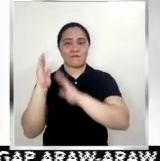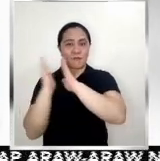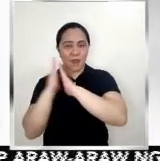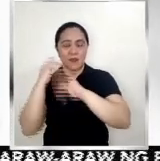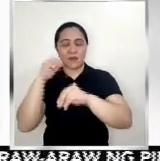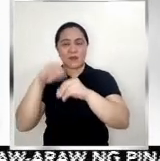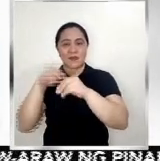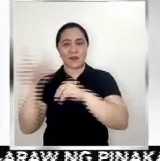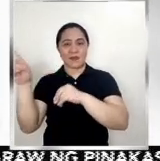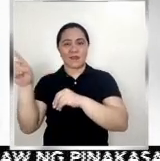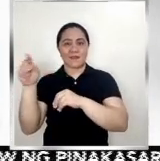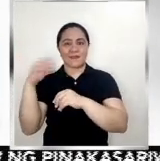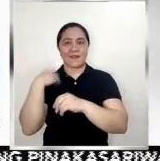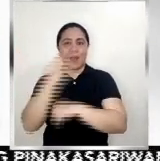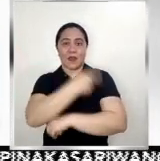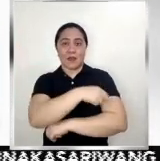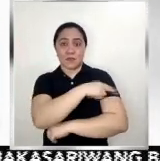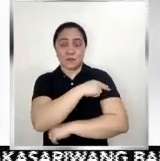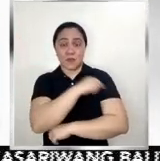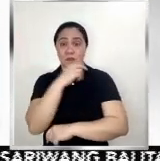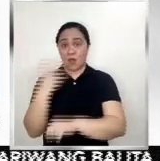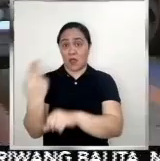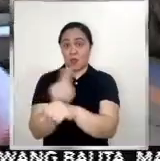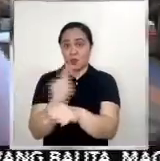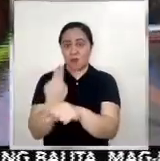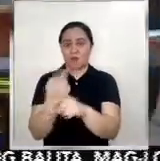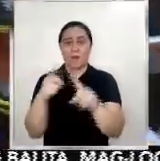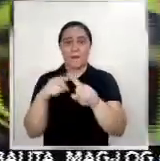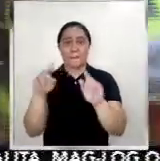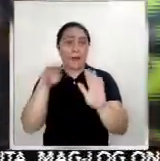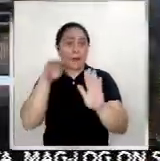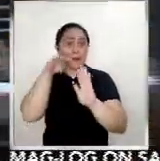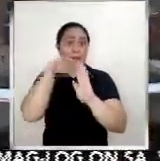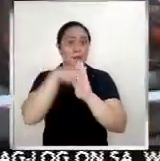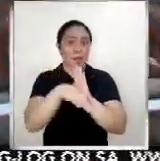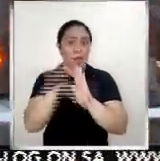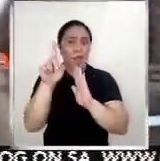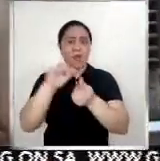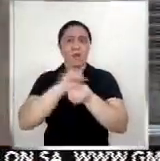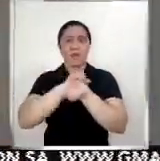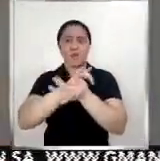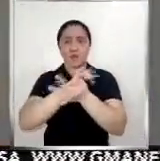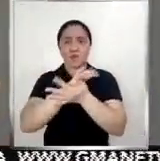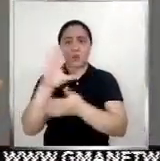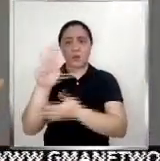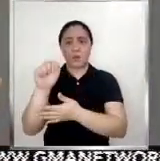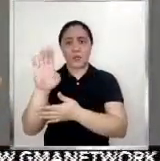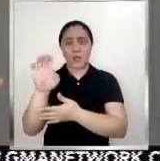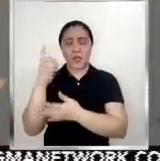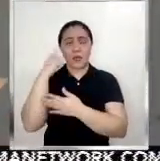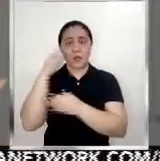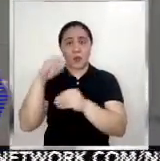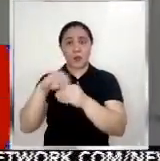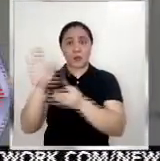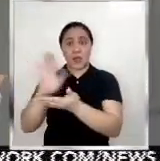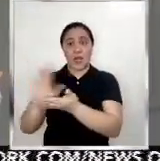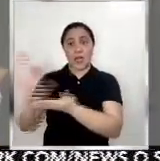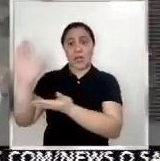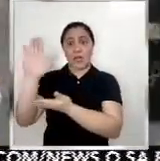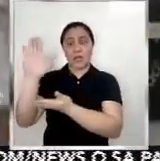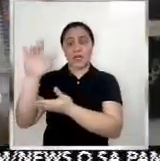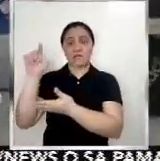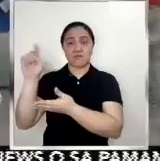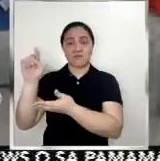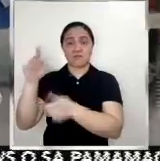sa mga indikasyon ng pagbaba ng COVID cases. Mungkahi naman ng Philippine College of Physicians sa DOTR, gawing 30 minutes